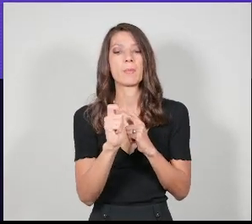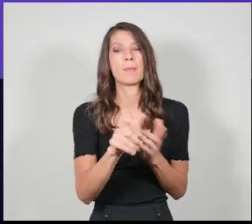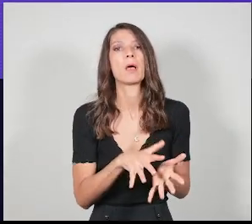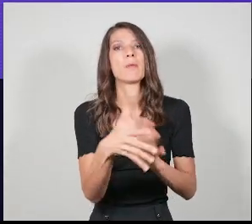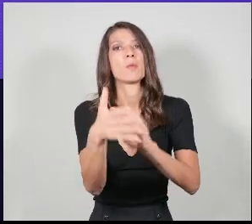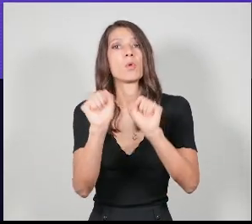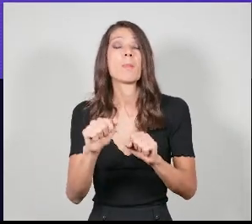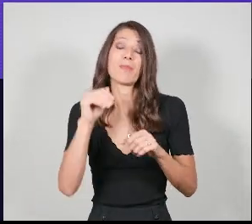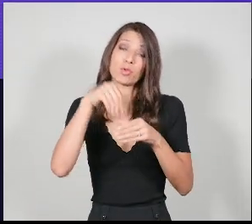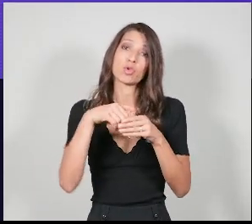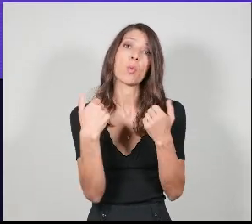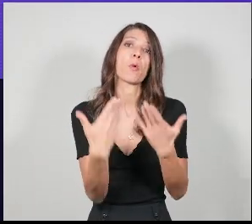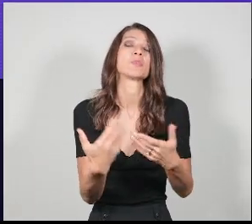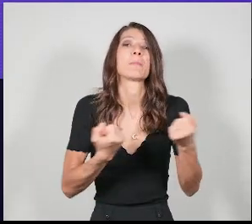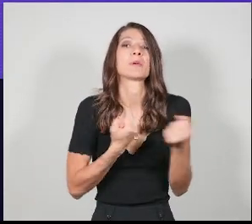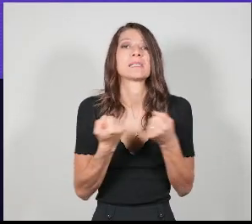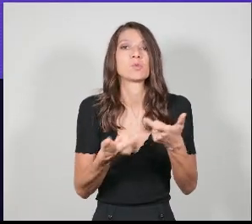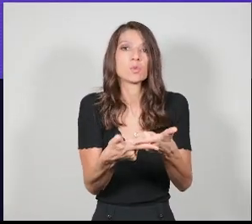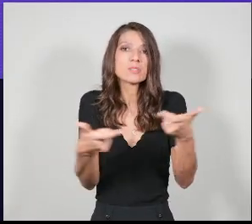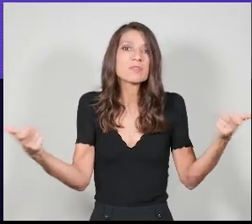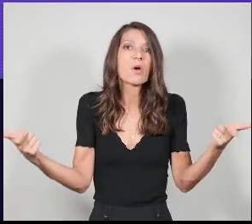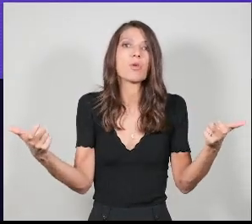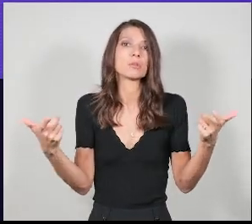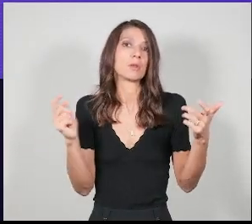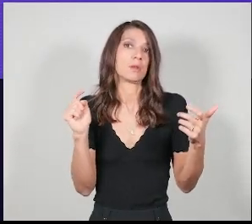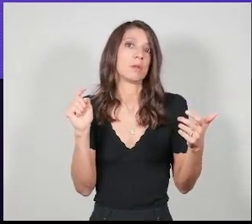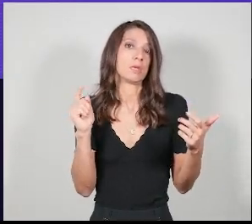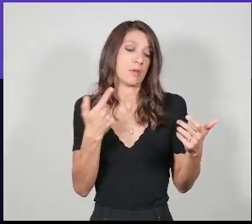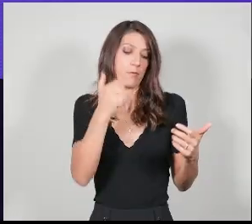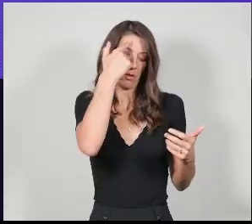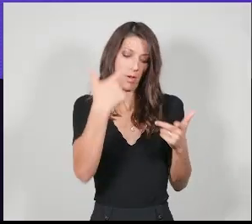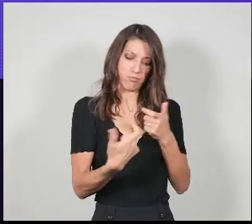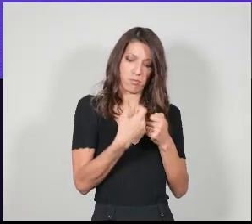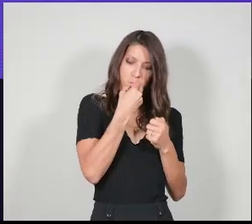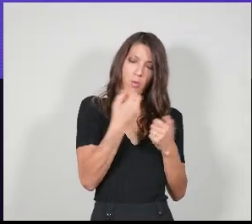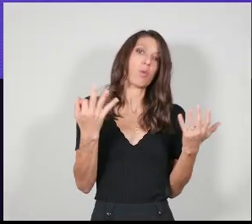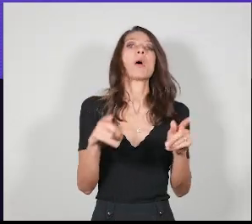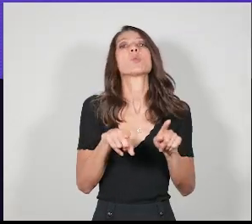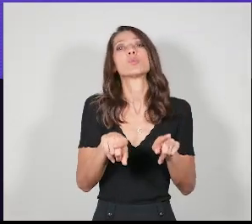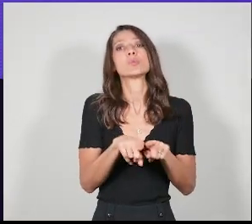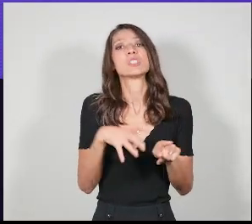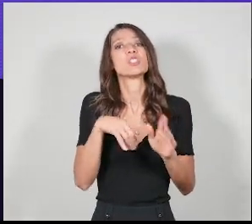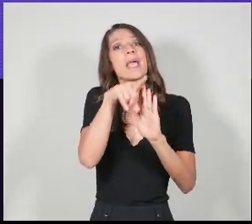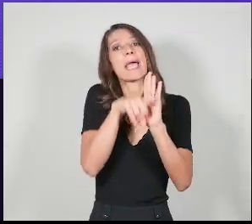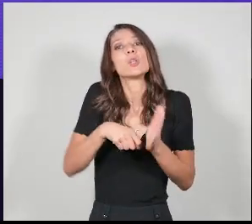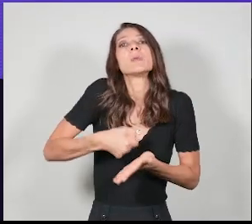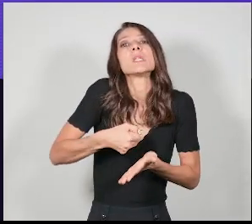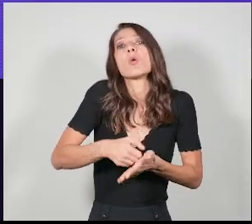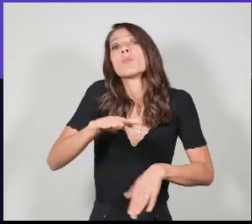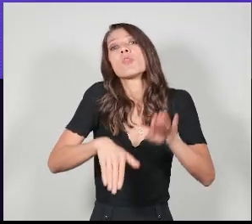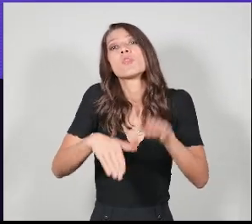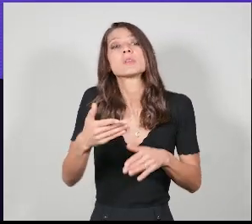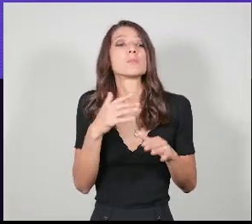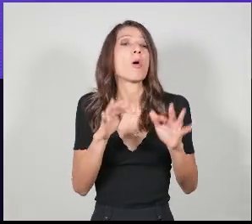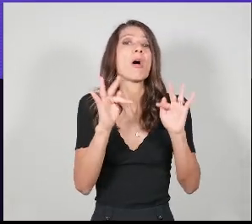a des prestations différentes et qu'il faut s'identifier par ces prestations et qu'on a des règles minimales de fonctionnement en termes